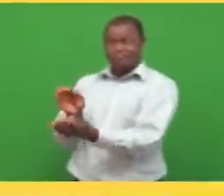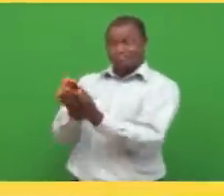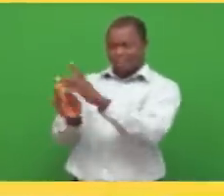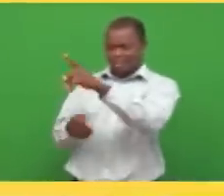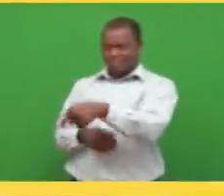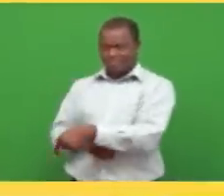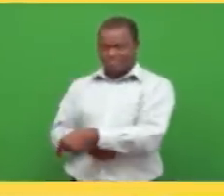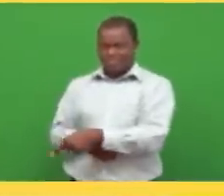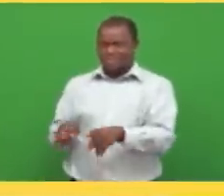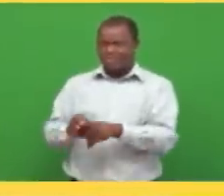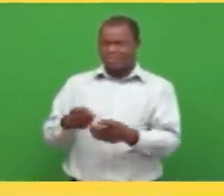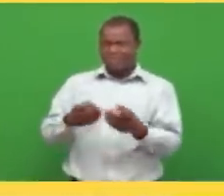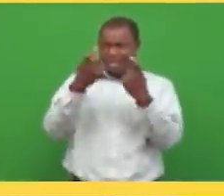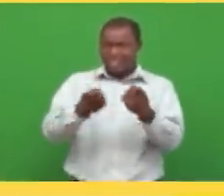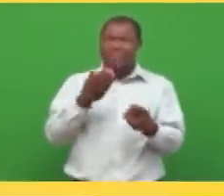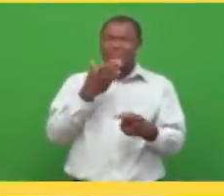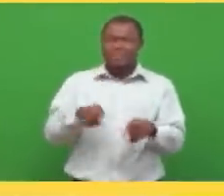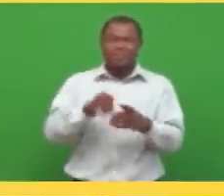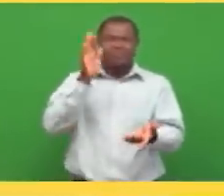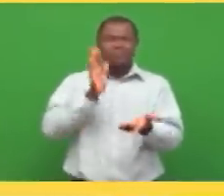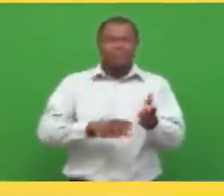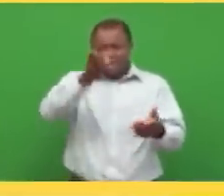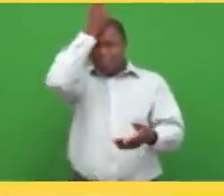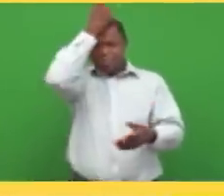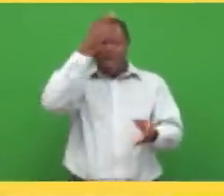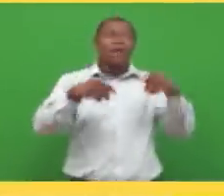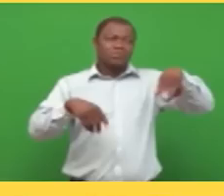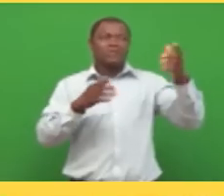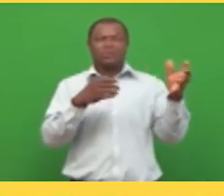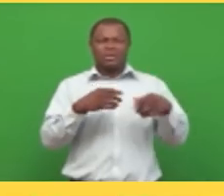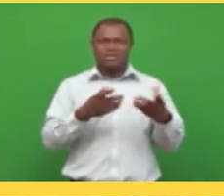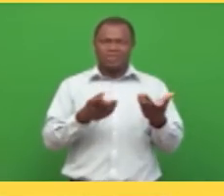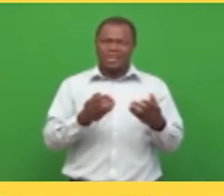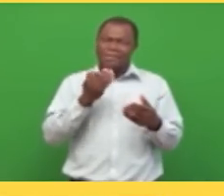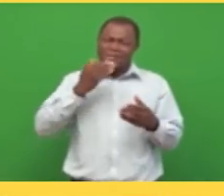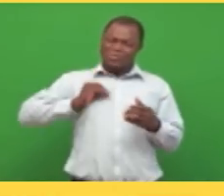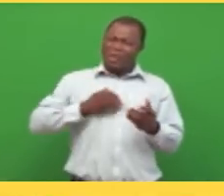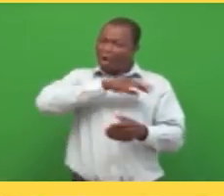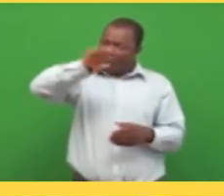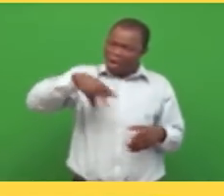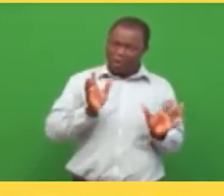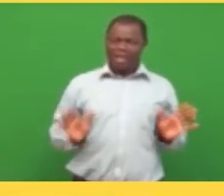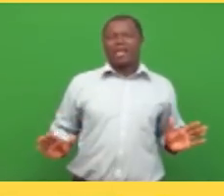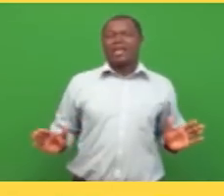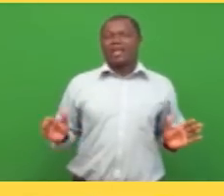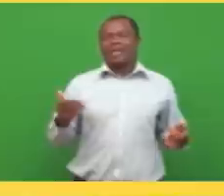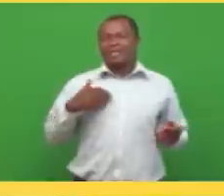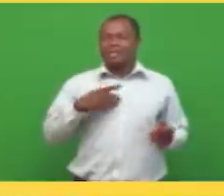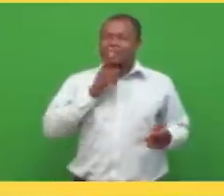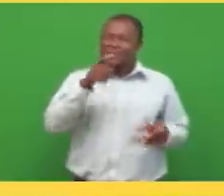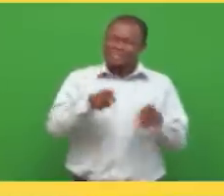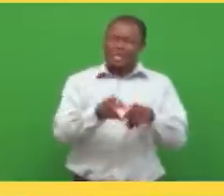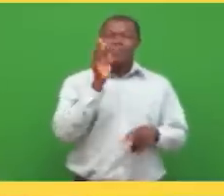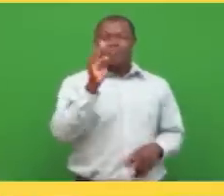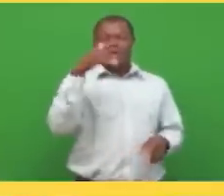kwamurambinda. Vasati vatombosvika kune kwatozvitengai muri kuzarutsa vari kuya tengai mhanya munodai. Handisi kuti madzimai ose. Asi ndiri kungoti